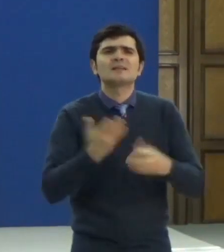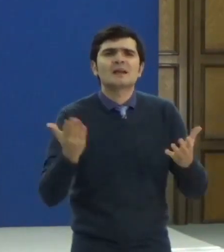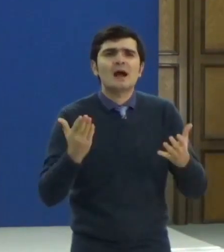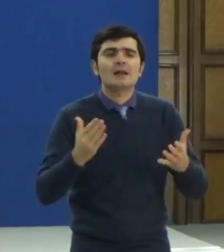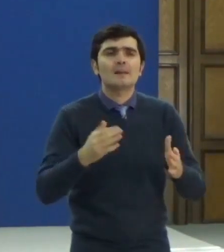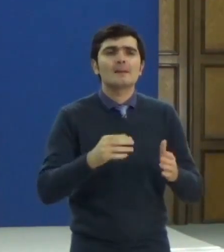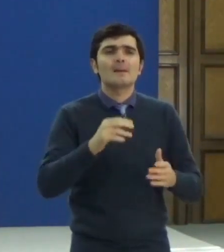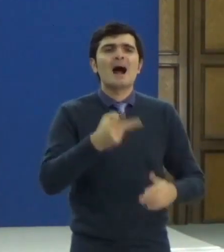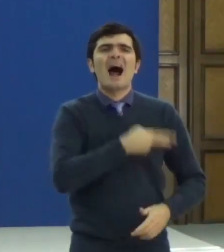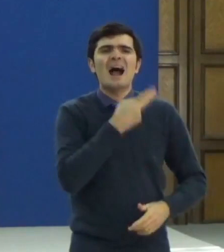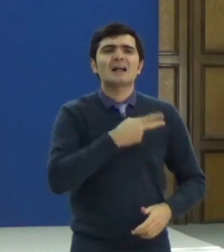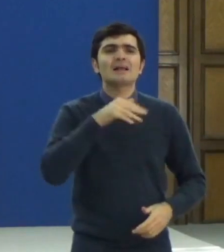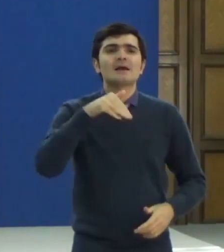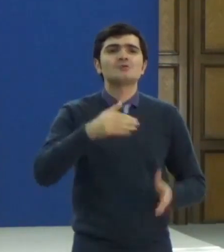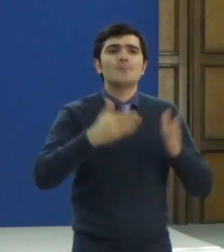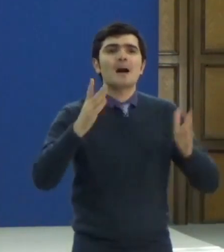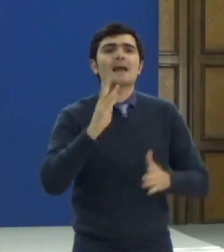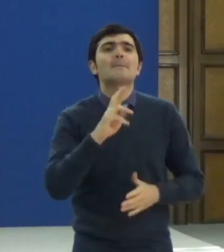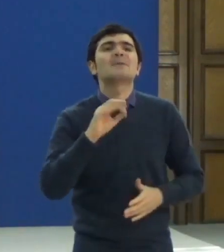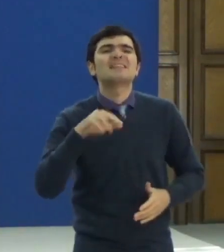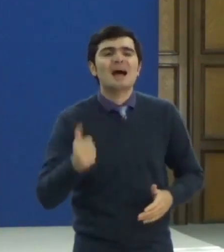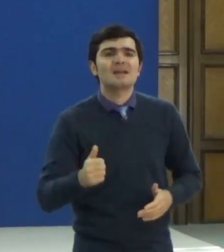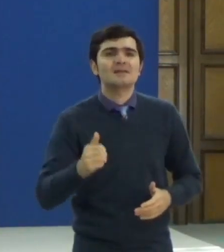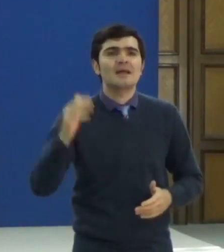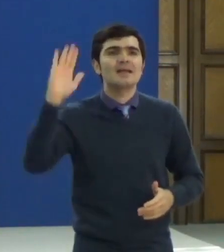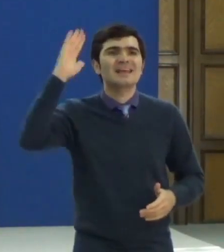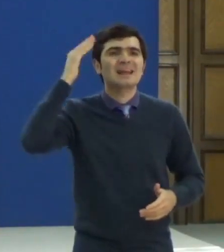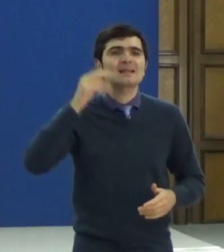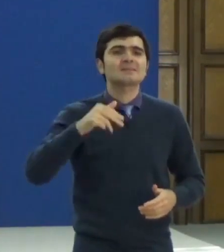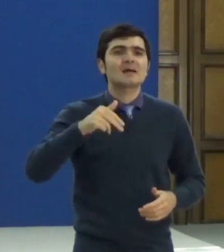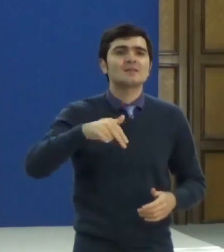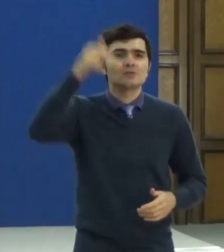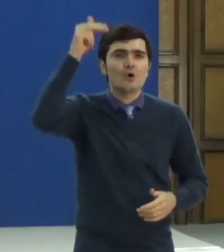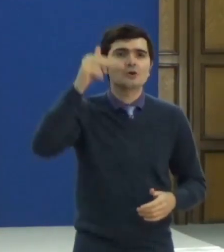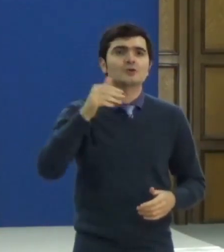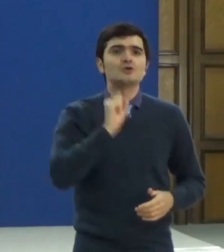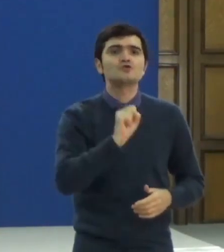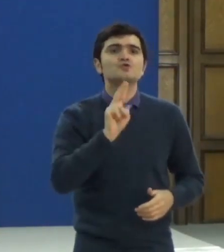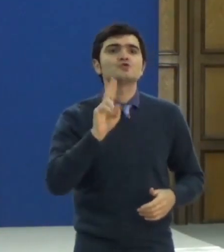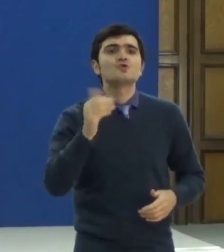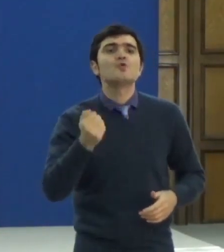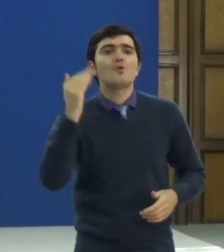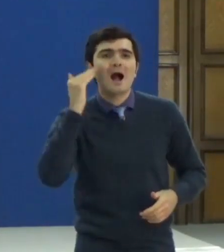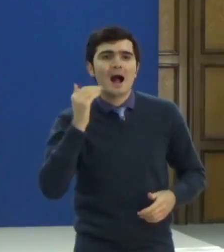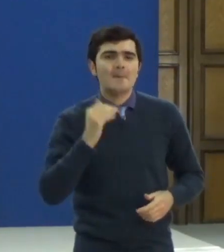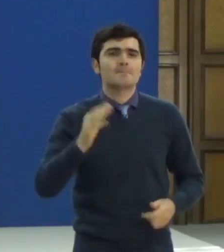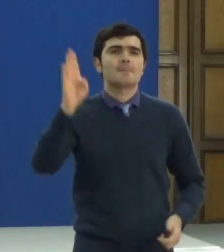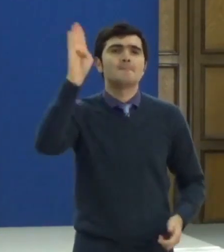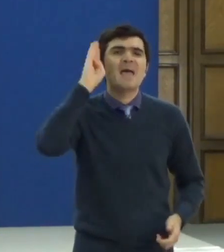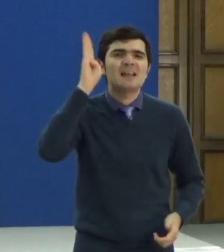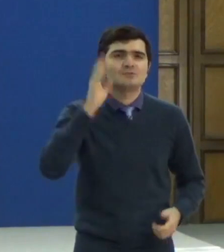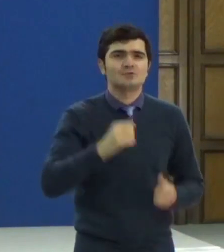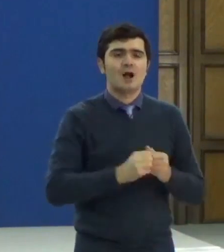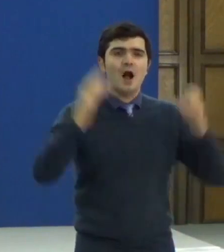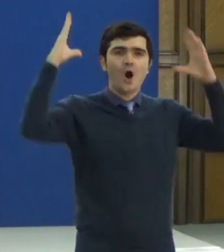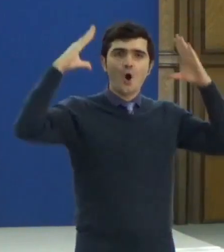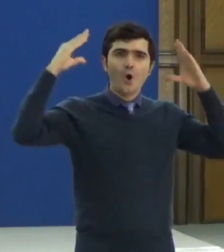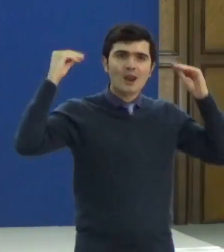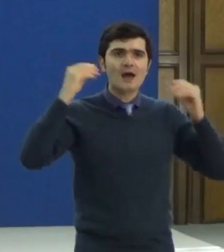Britanie, Irlanda de Nord, Statele Unite ale Americii, Belgia,